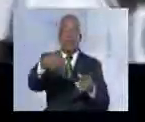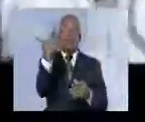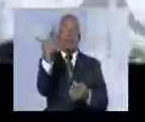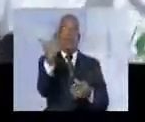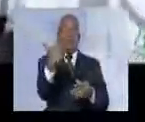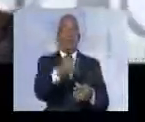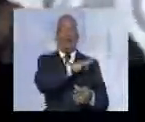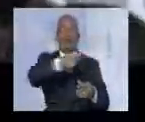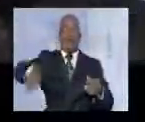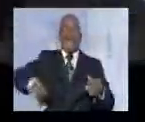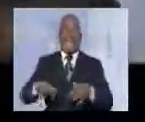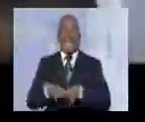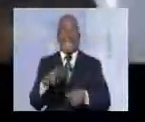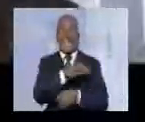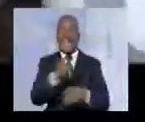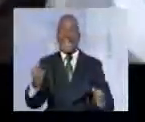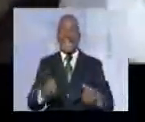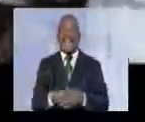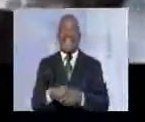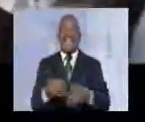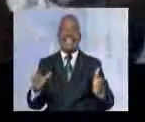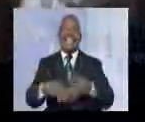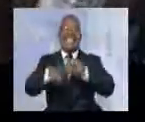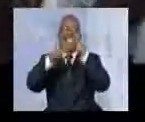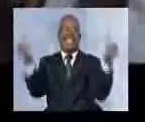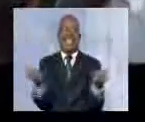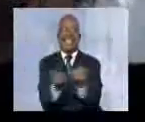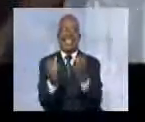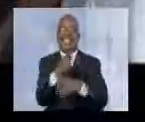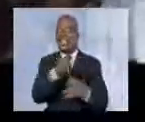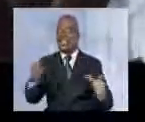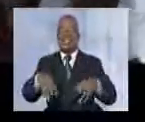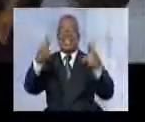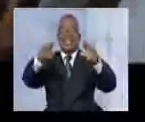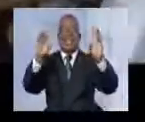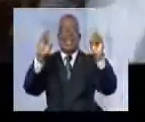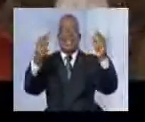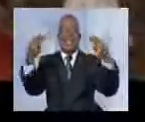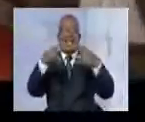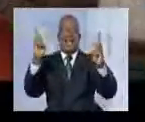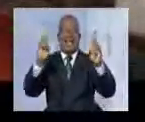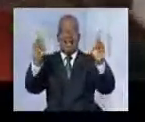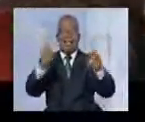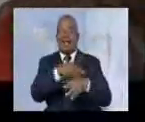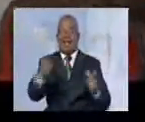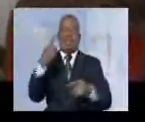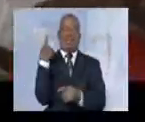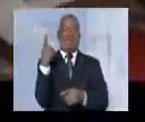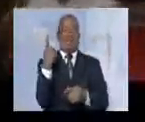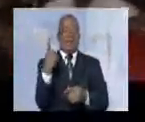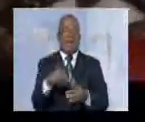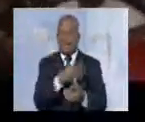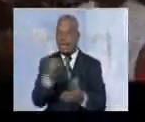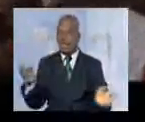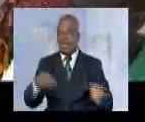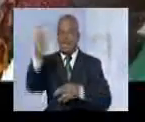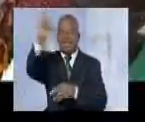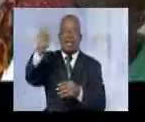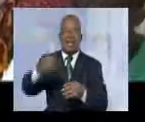communes, quand le Rassemblement des Oufouettistes pour la démocratie et la paix, RHDP, s'en sort avec une seule. Les résultats